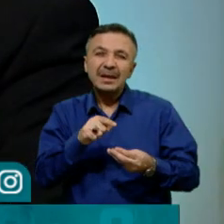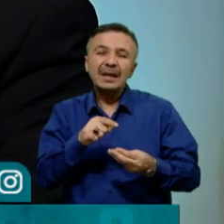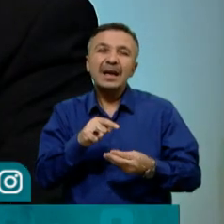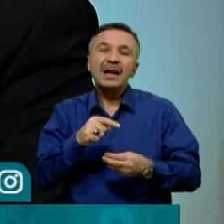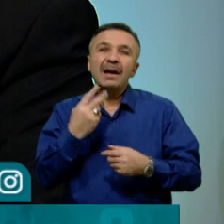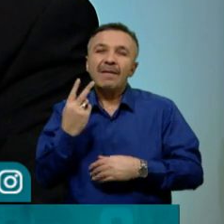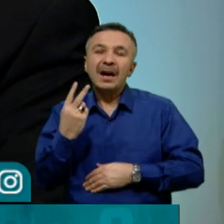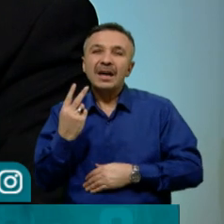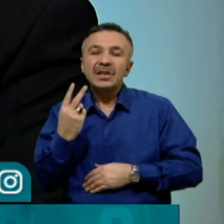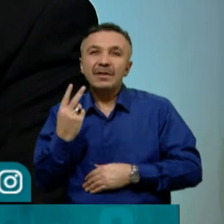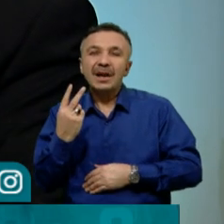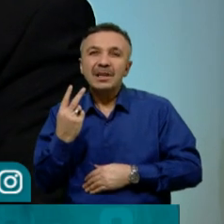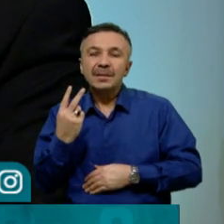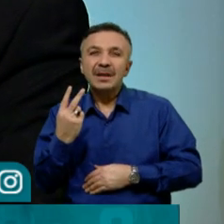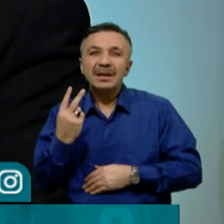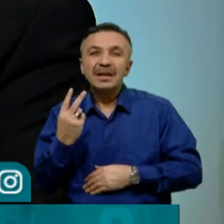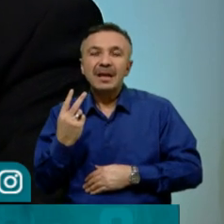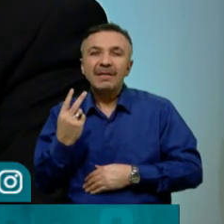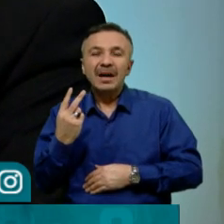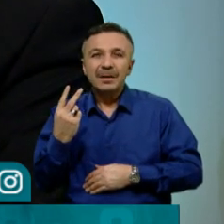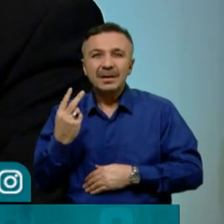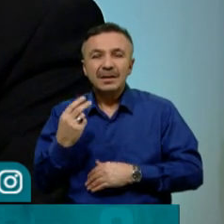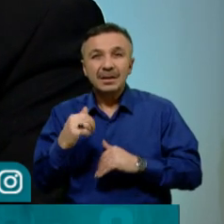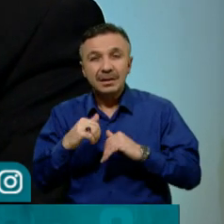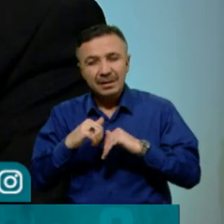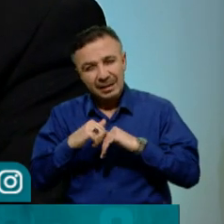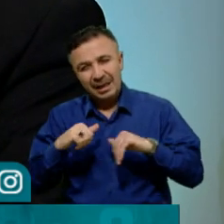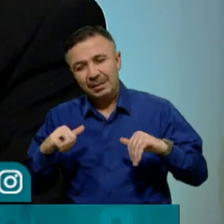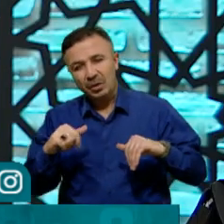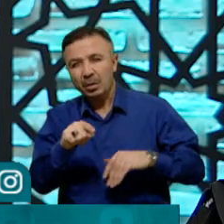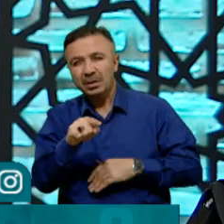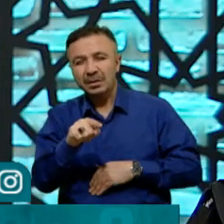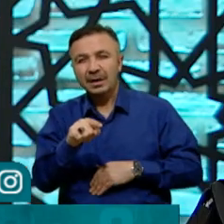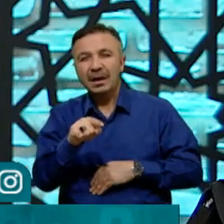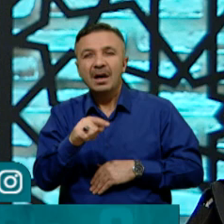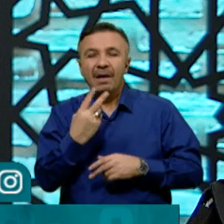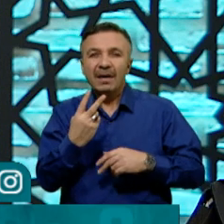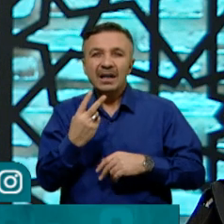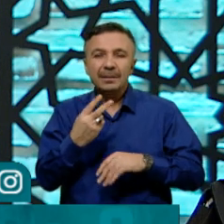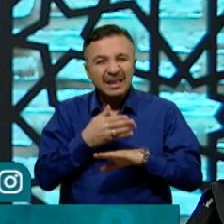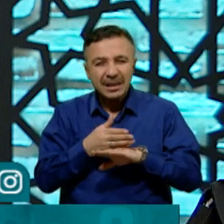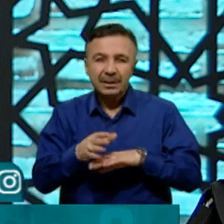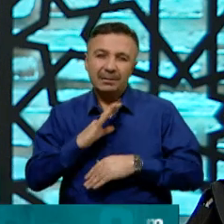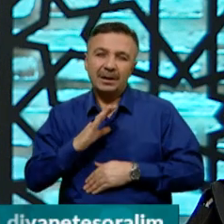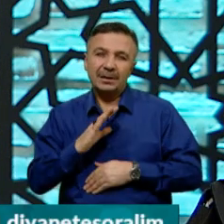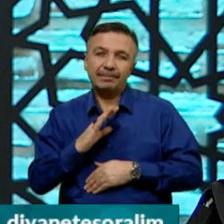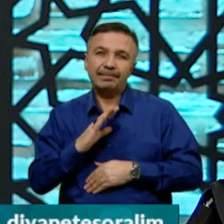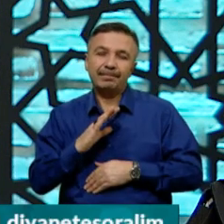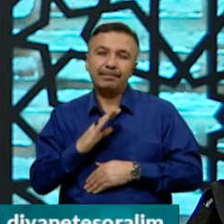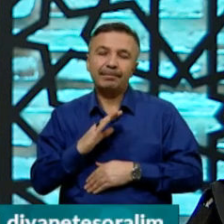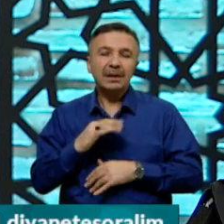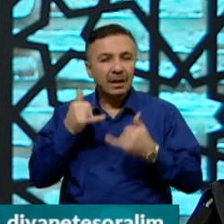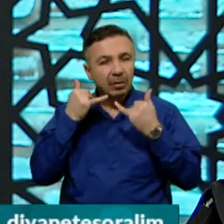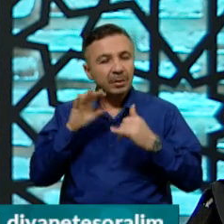öbüründe de vacibin Terki vardır Yine Sev secdesi gerekir ek Allah kabul etsin diyelim bir telefonumuz daha var brüt hocam